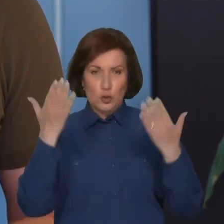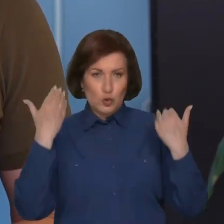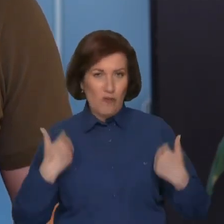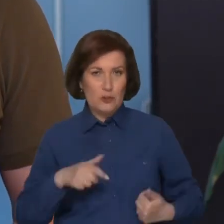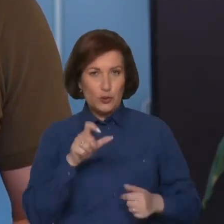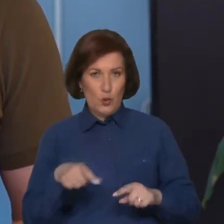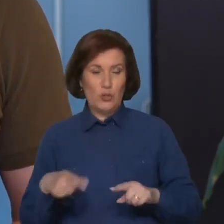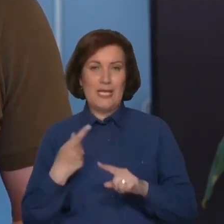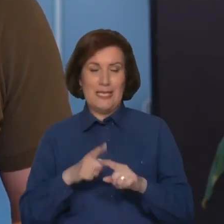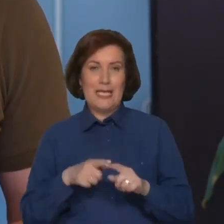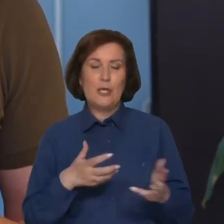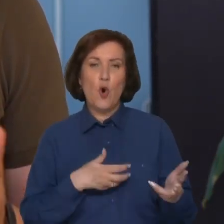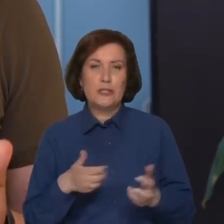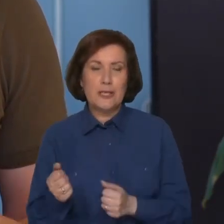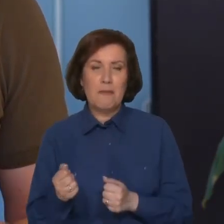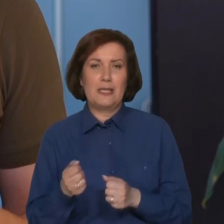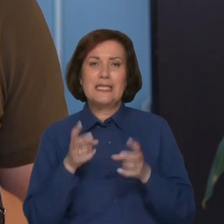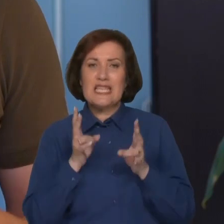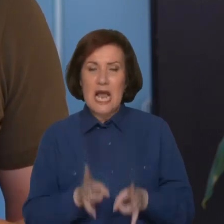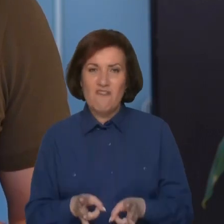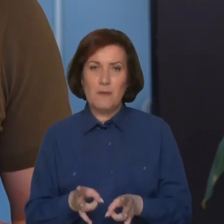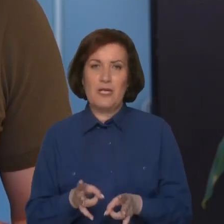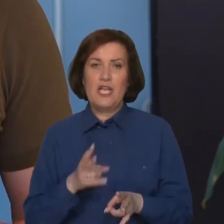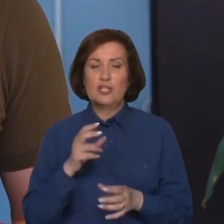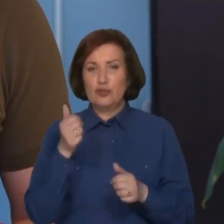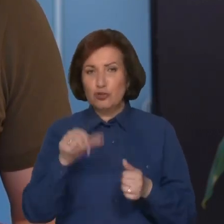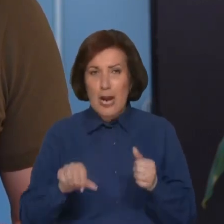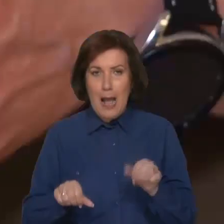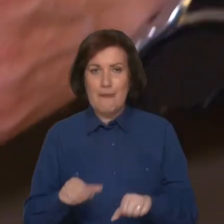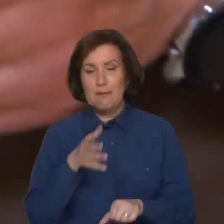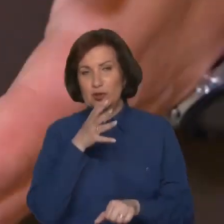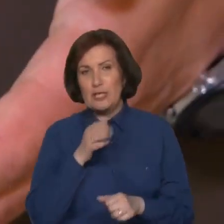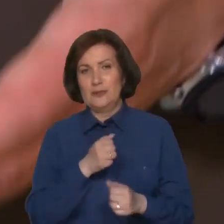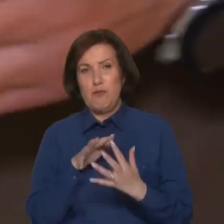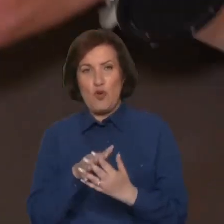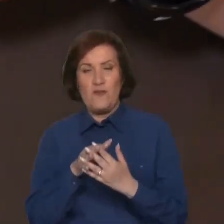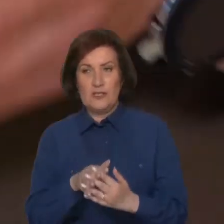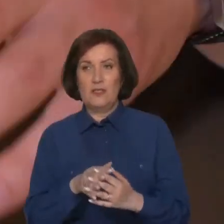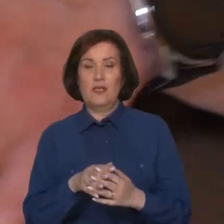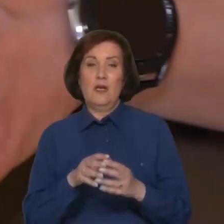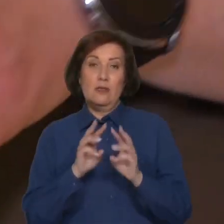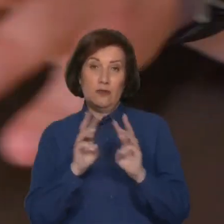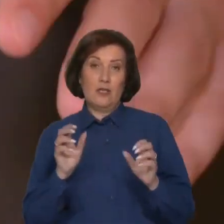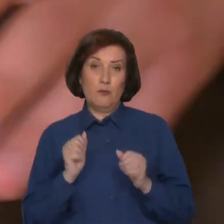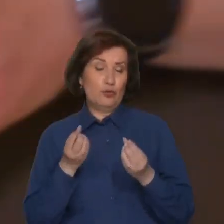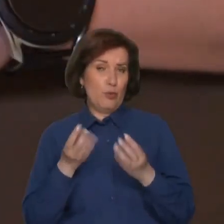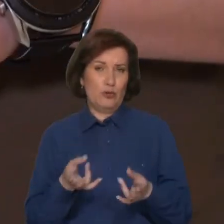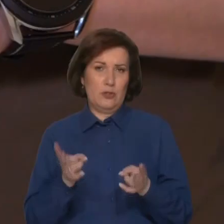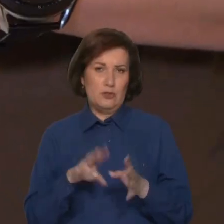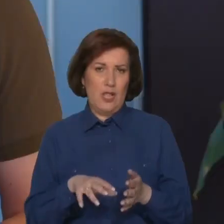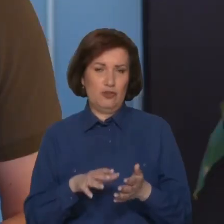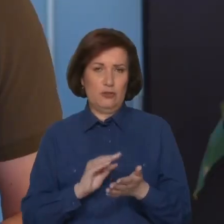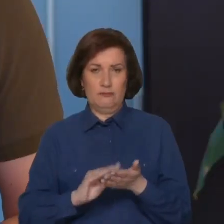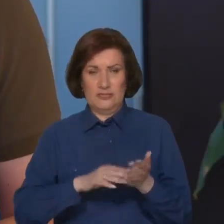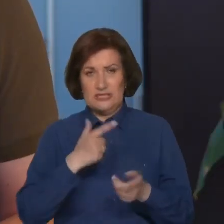зовнішності людей, які отримали травми і шрами під час бойових дій. Сайт, на якому можна дуже просто залишити